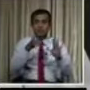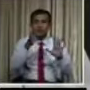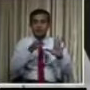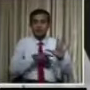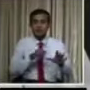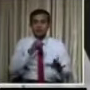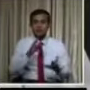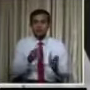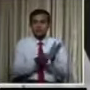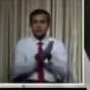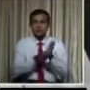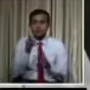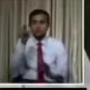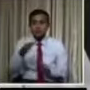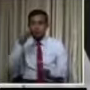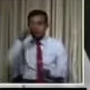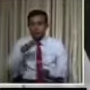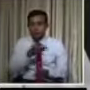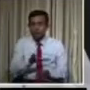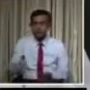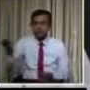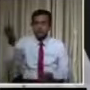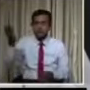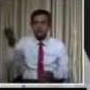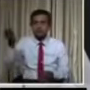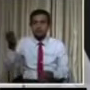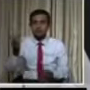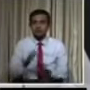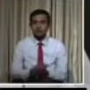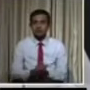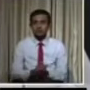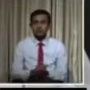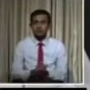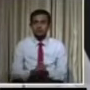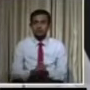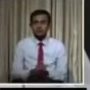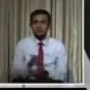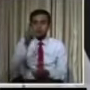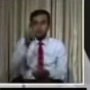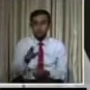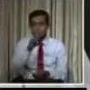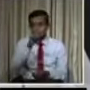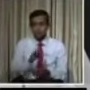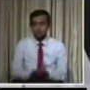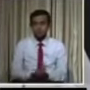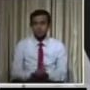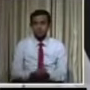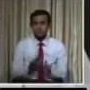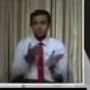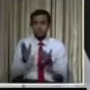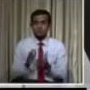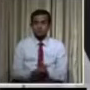ලයියා කියන අප දරු අපරාධකාරයාගේ මල්ලි එක ගිහිල්ලා මේක පොයින්ට් එකක් නෑ ඒ පොයින්ට් එකක් නෑ මෙතුමා එතකොට ඒක එක